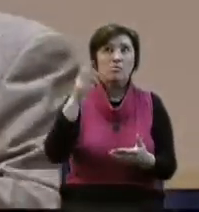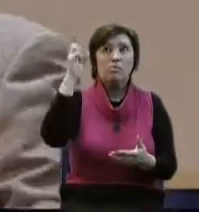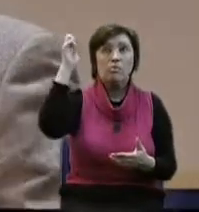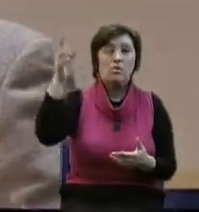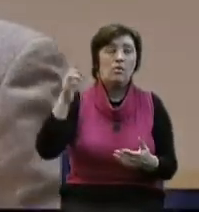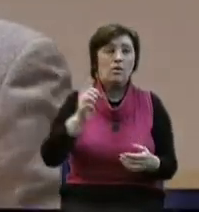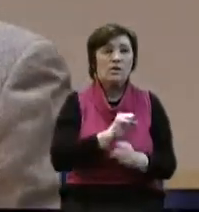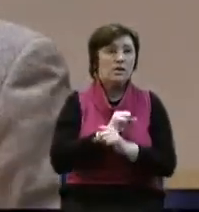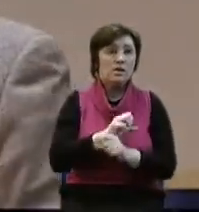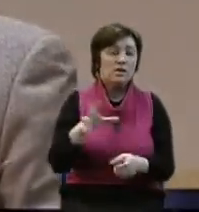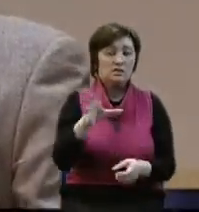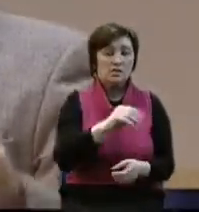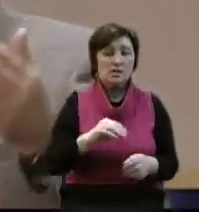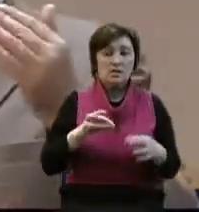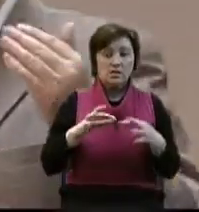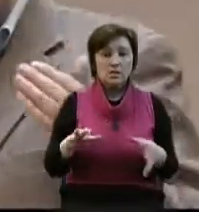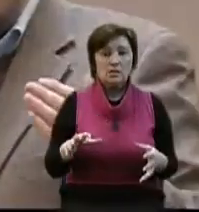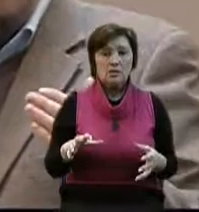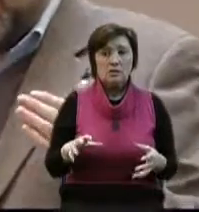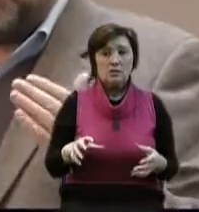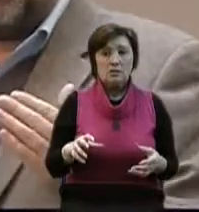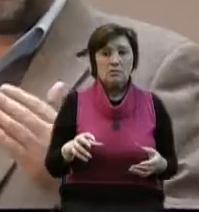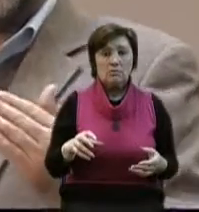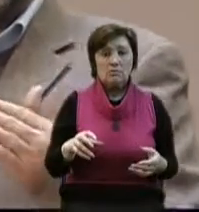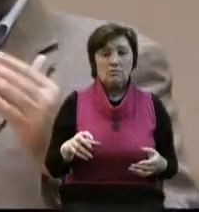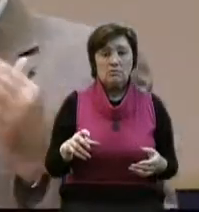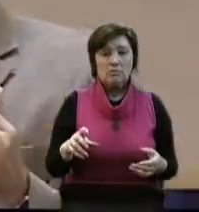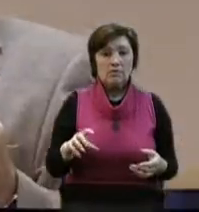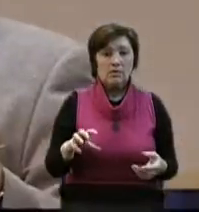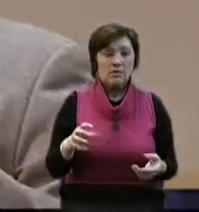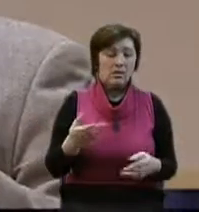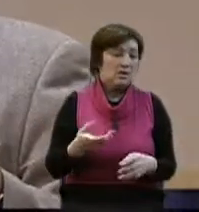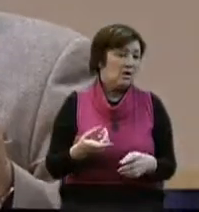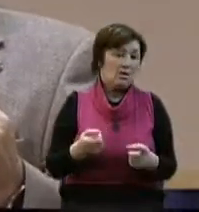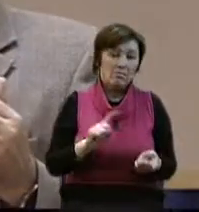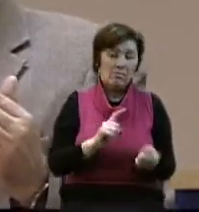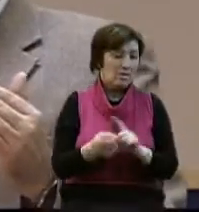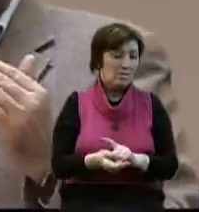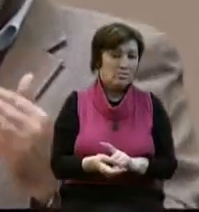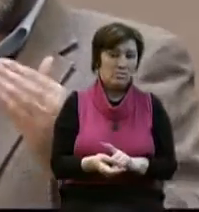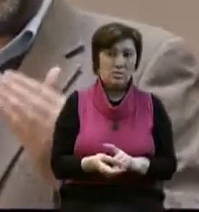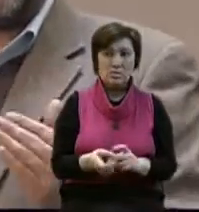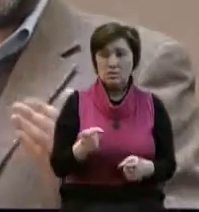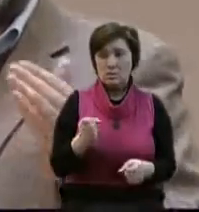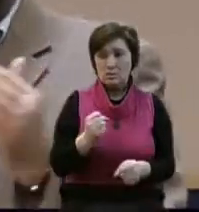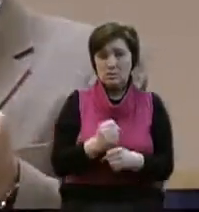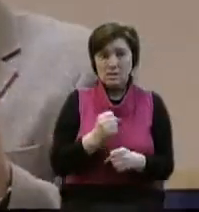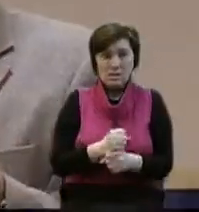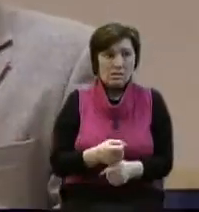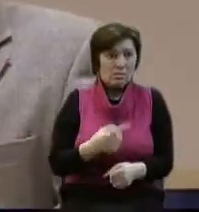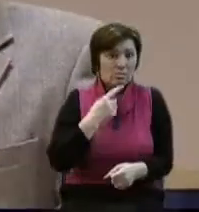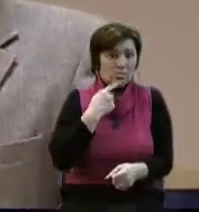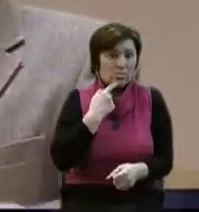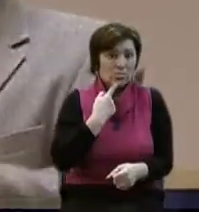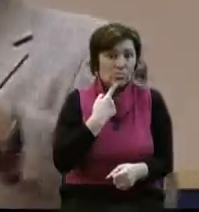всех дел своих, по сути, этот день стал обузой и бременем. Шаг лево, шаг